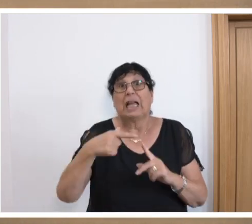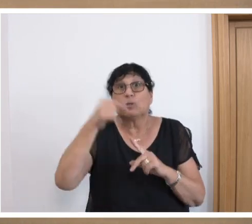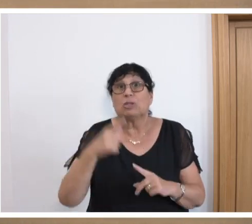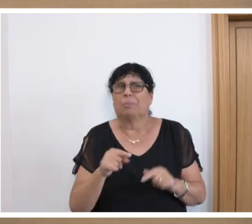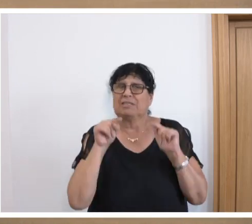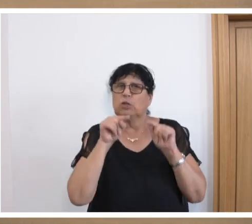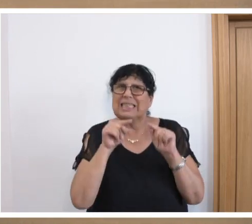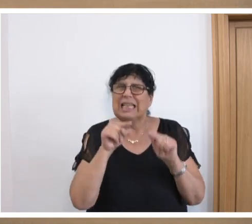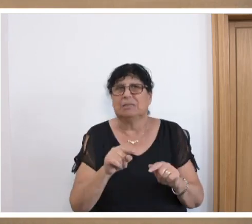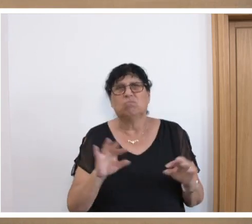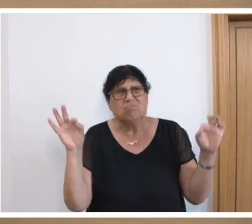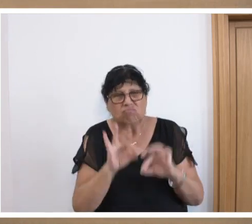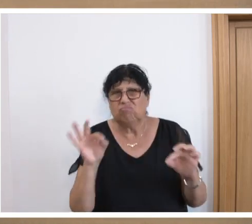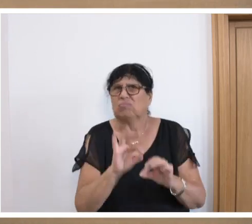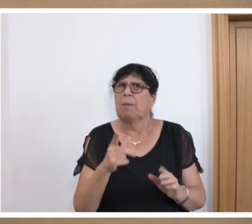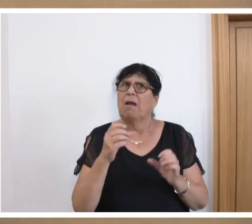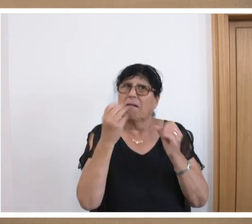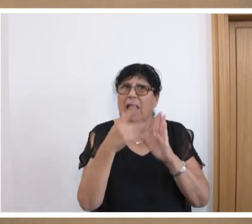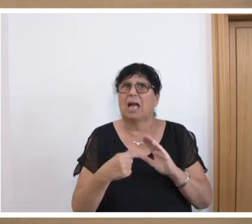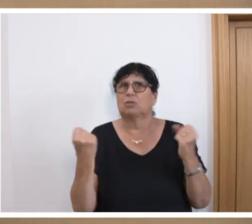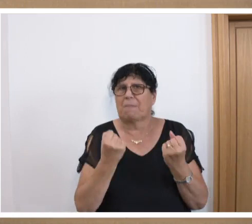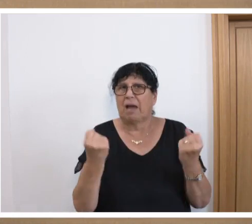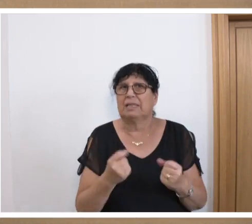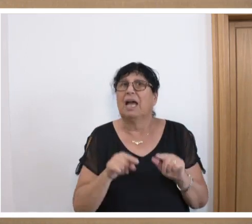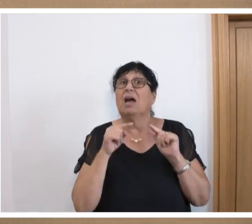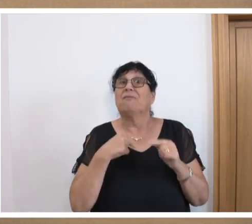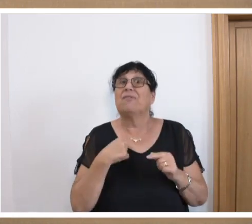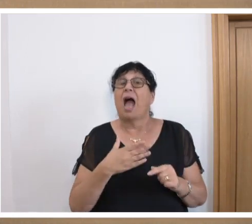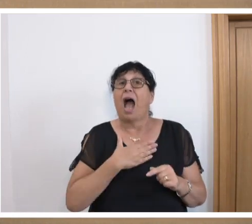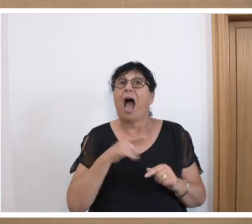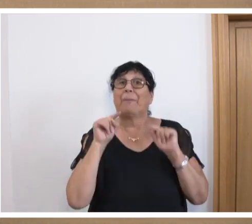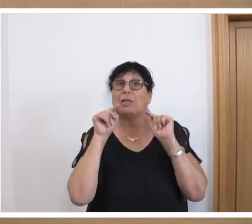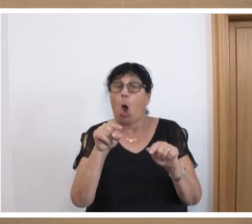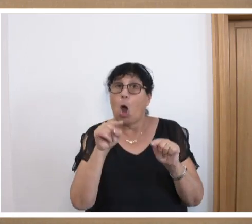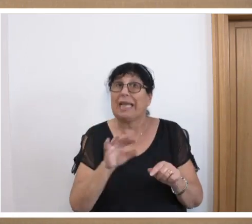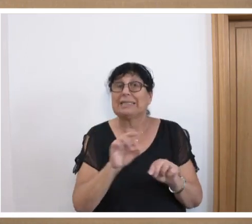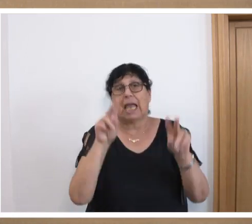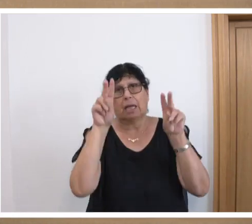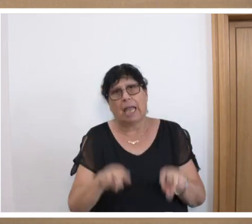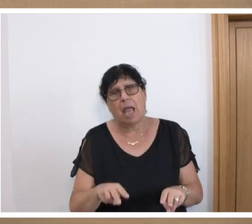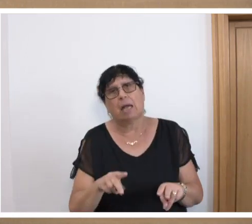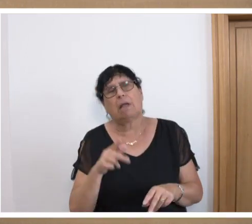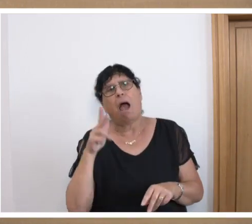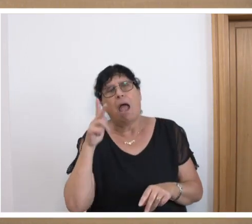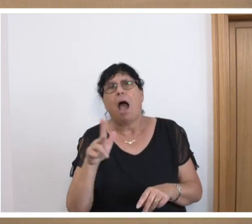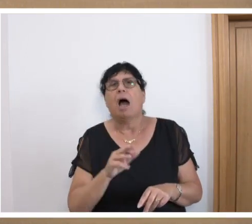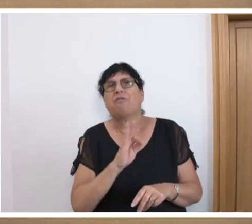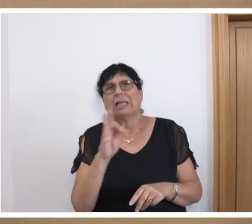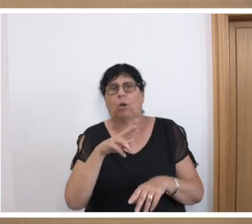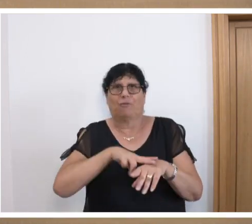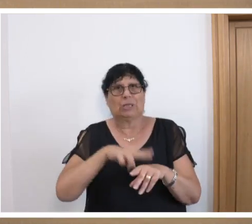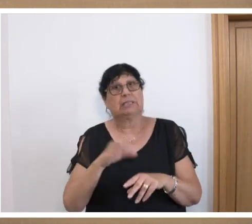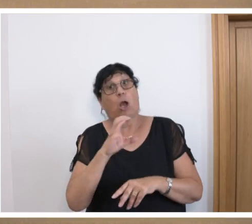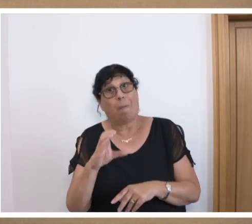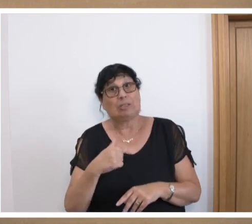diese Dramatik klarzumachen. Und wir haben euch, sehr geehrter Herr Fraktionsvorsitzender Kommersdorf, wir haben euch